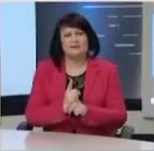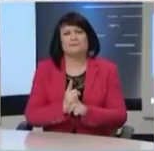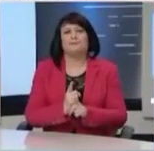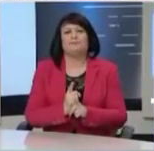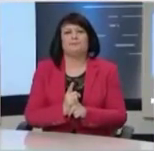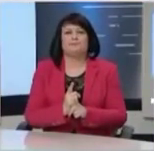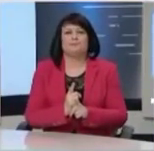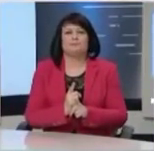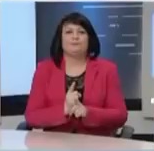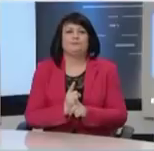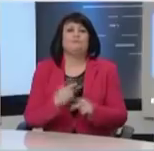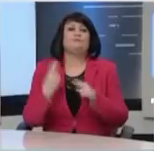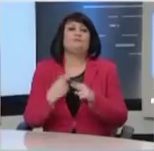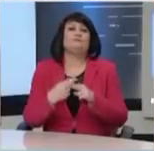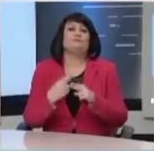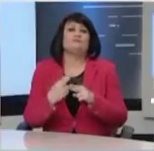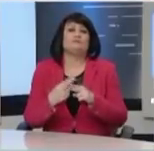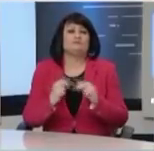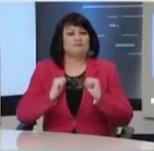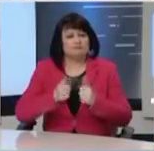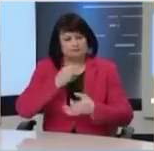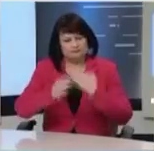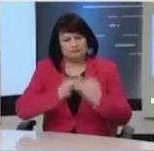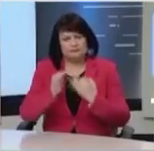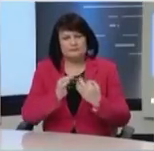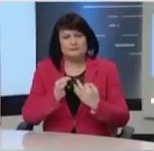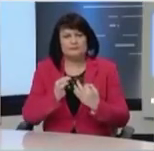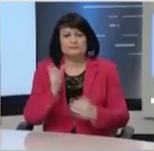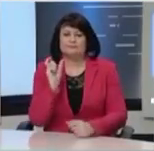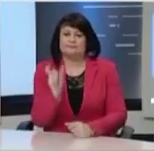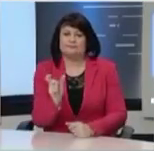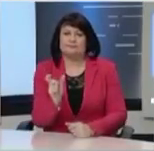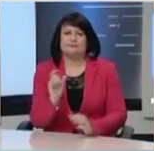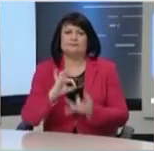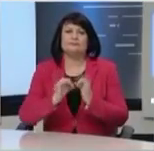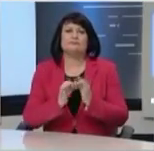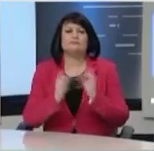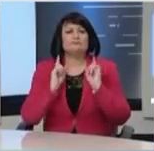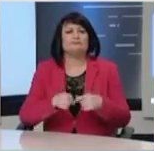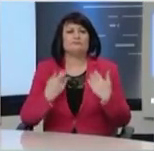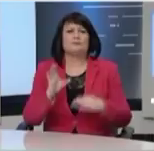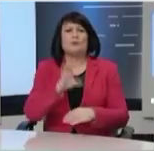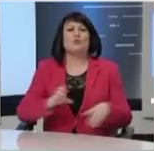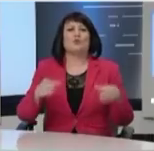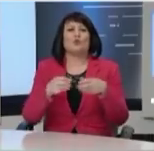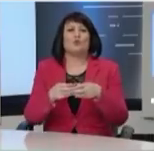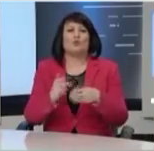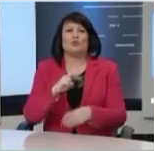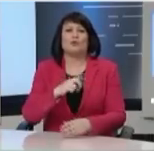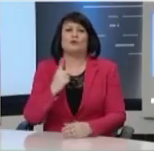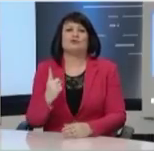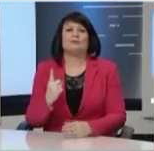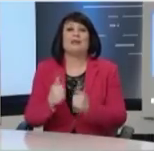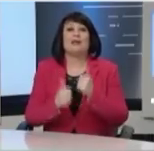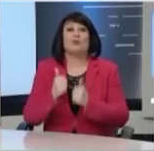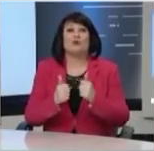καθοριστική και τολμώ να πω με την έννοια της λέξης ιστορική απόφαση του Eurogroup της 21ης του